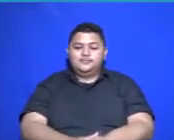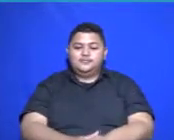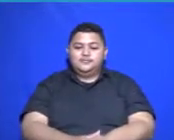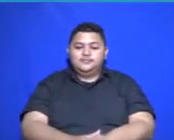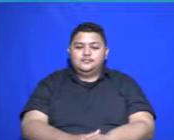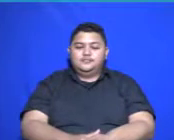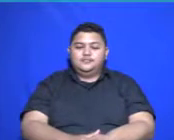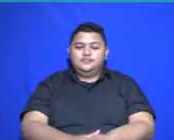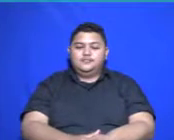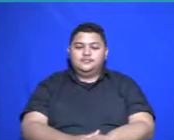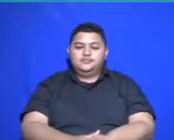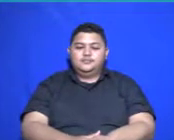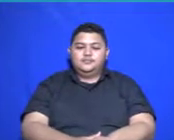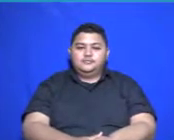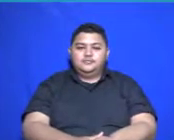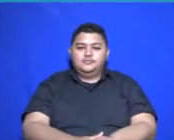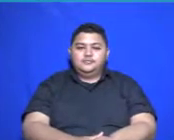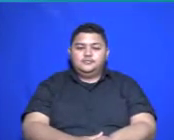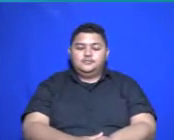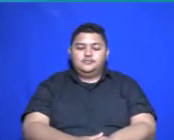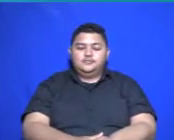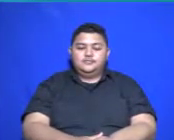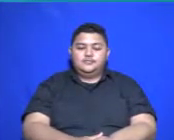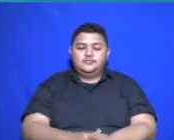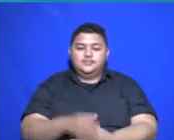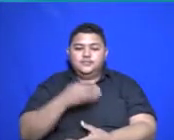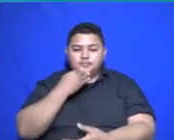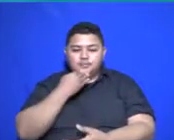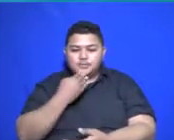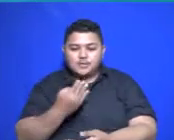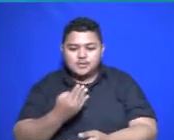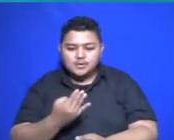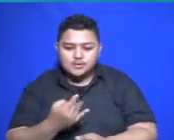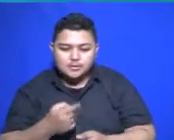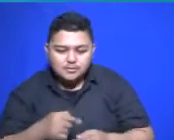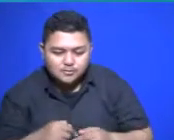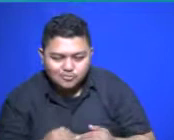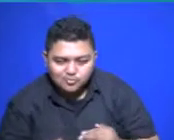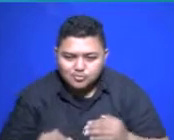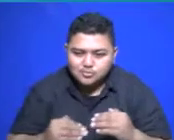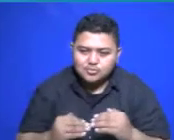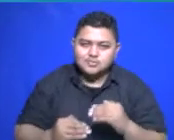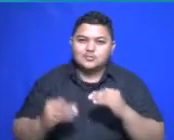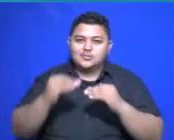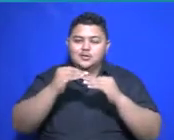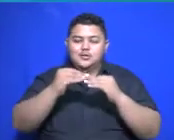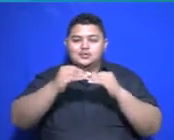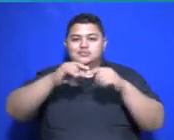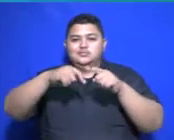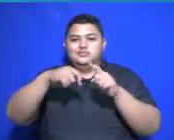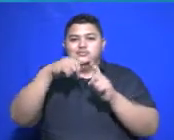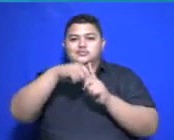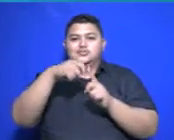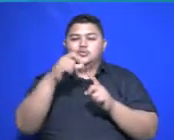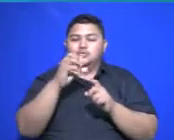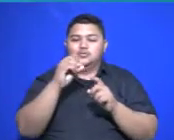kasih Bapak Menteri Koperasi dan UMKM. Ya, kita dengar tadi koperasi naik kelasnya luar biasa ya Pak, dan